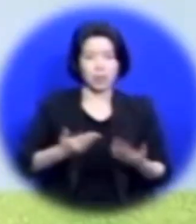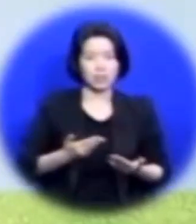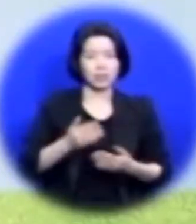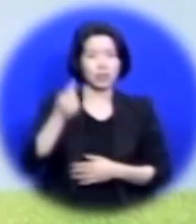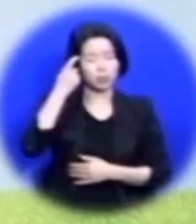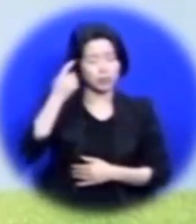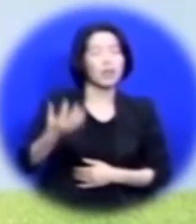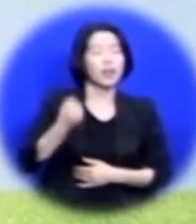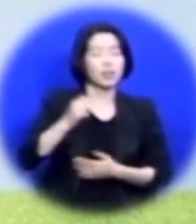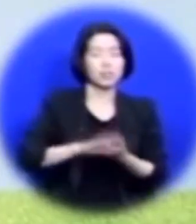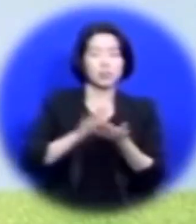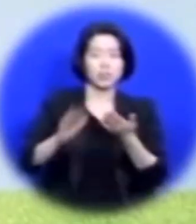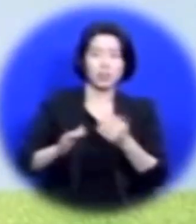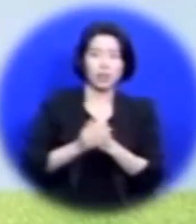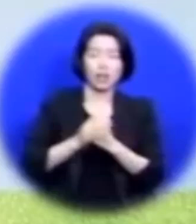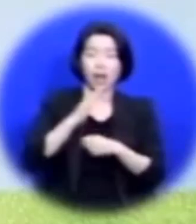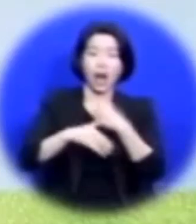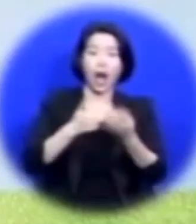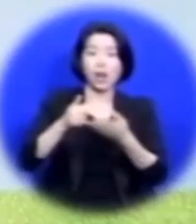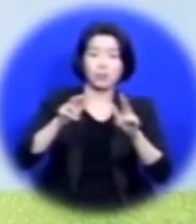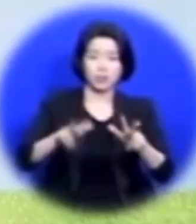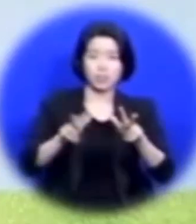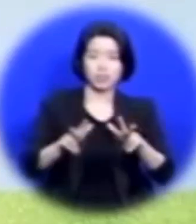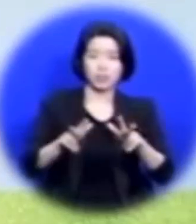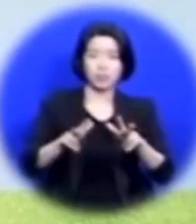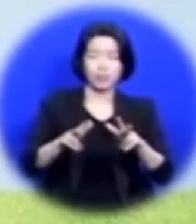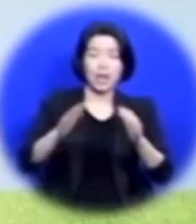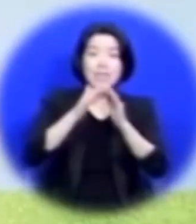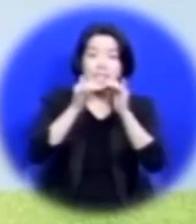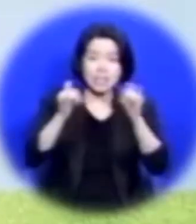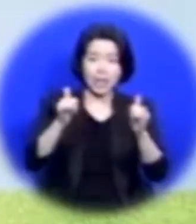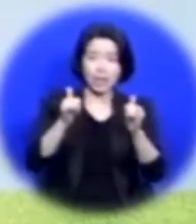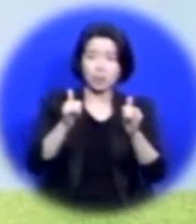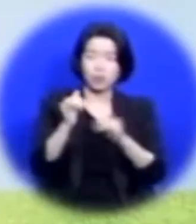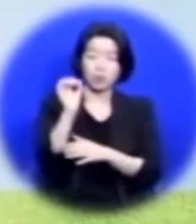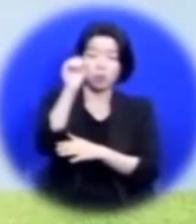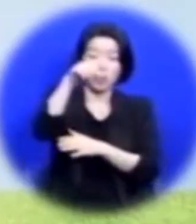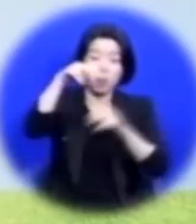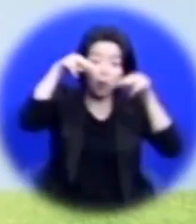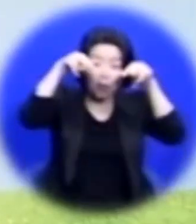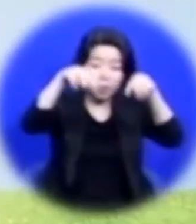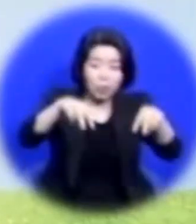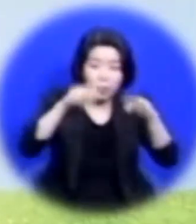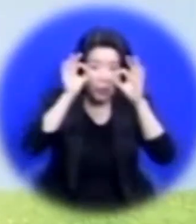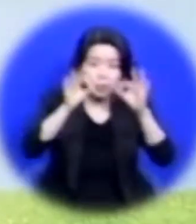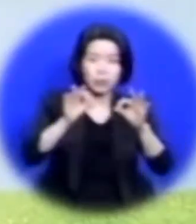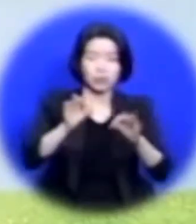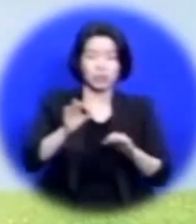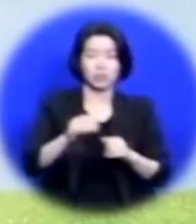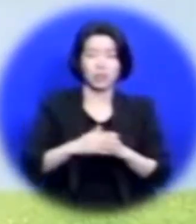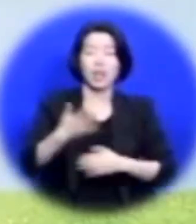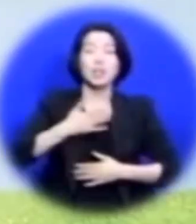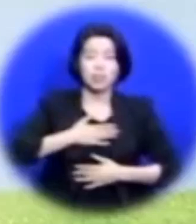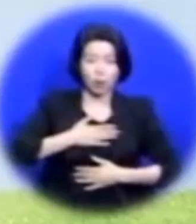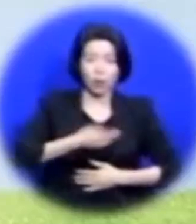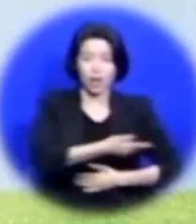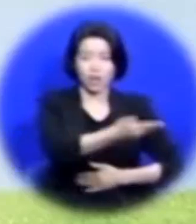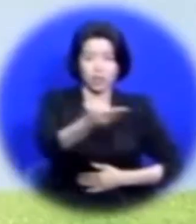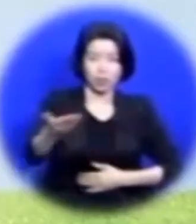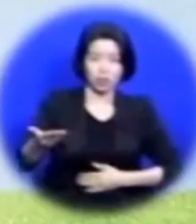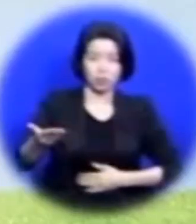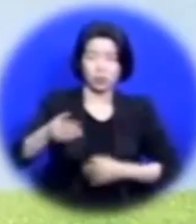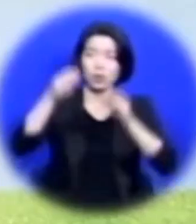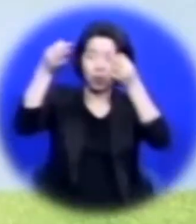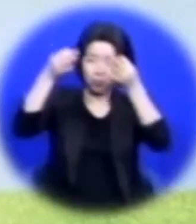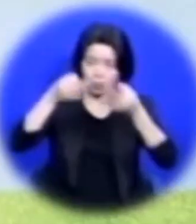믿습니다 하나님은 지금 사람을 9 보시는데 저와 여러분들을